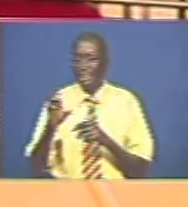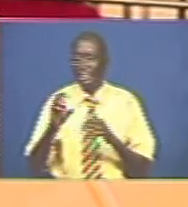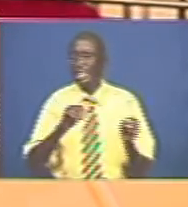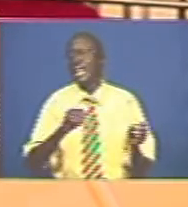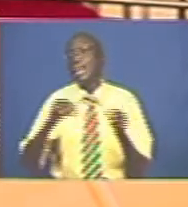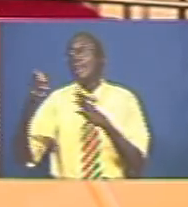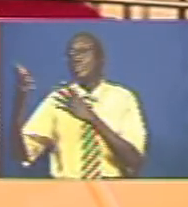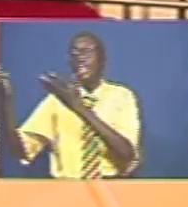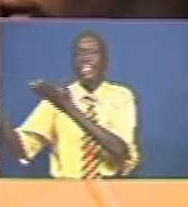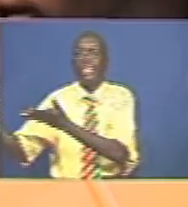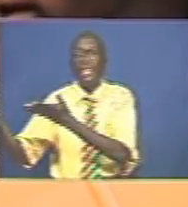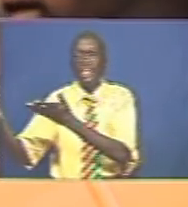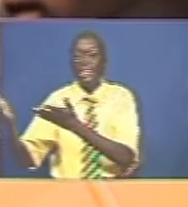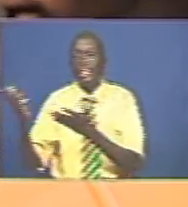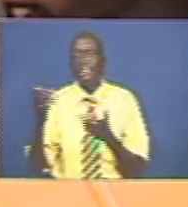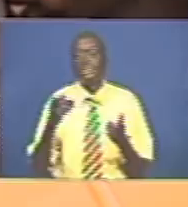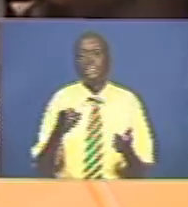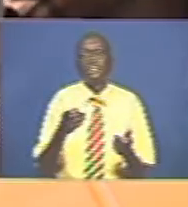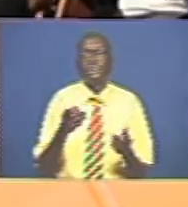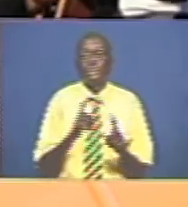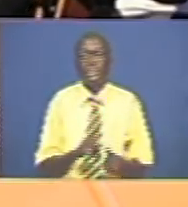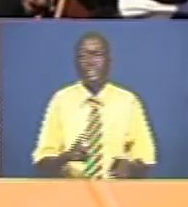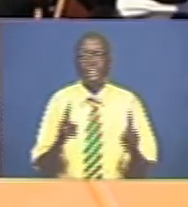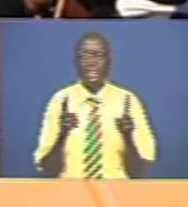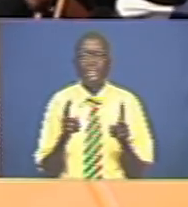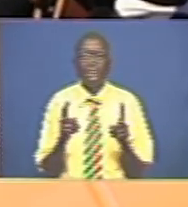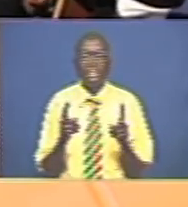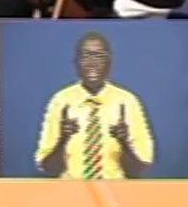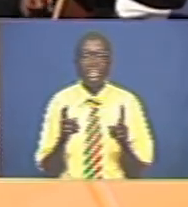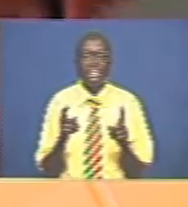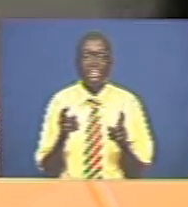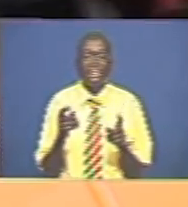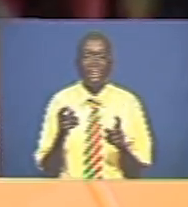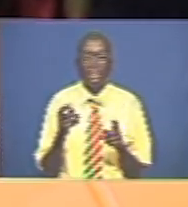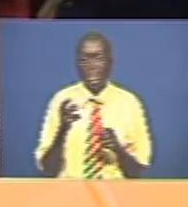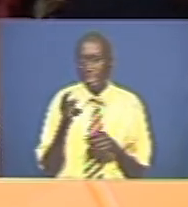nje walipo. So tulianza mwaka wa